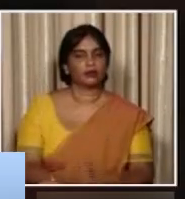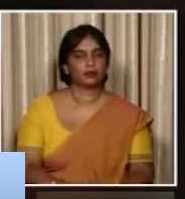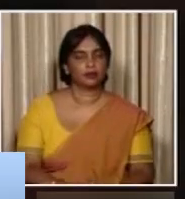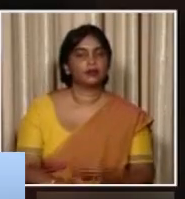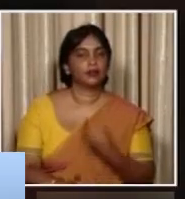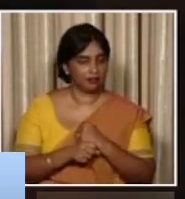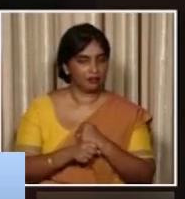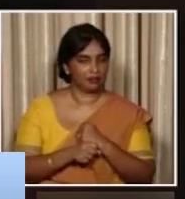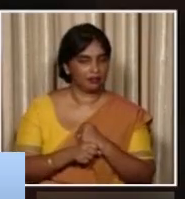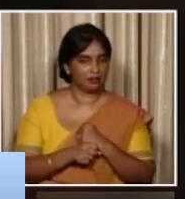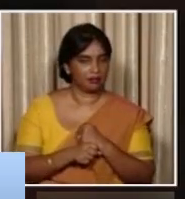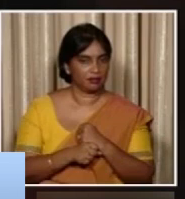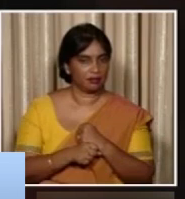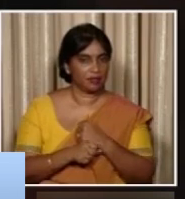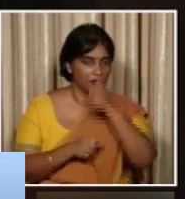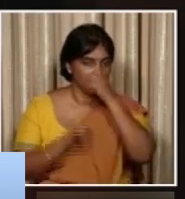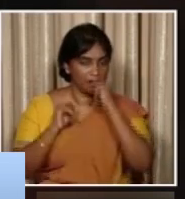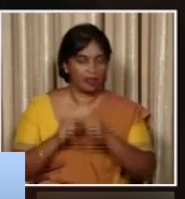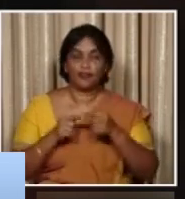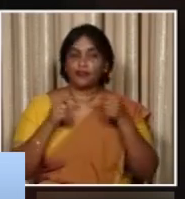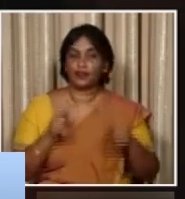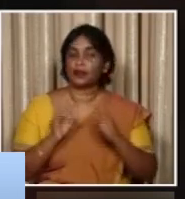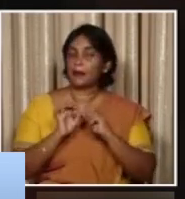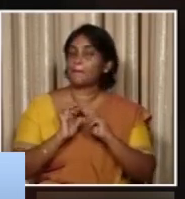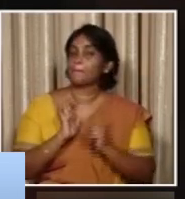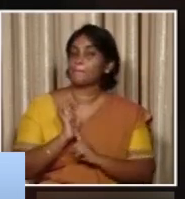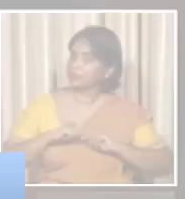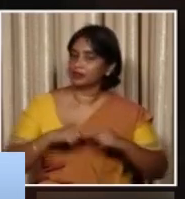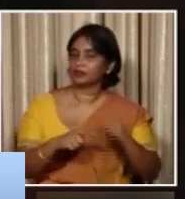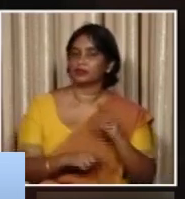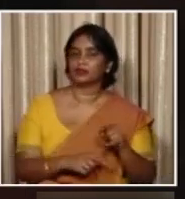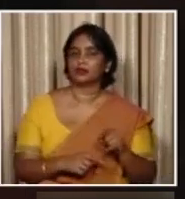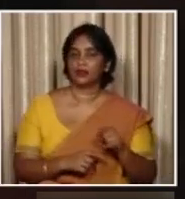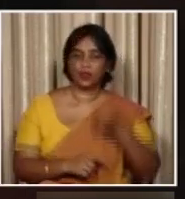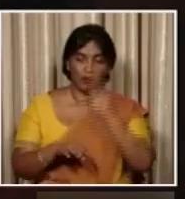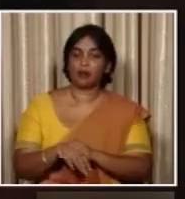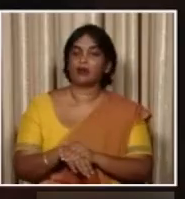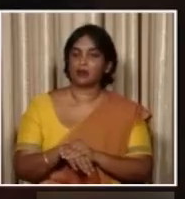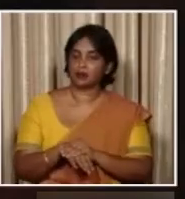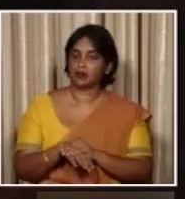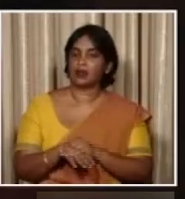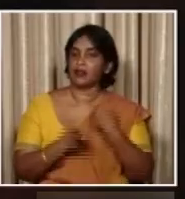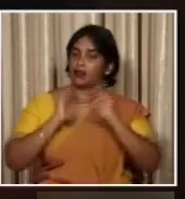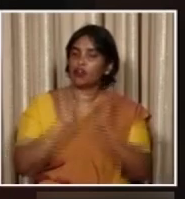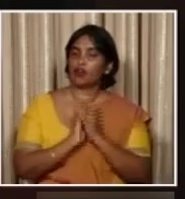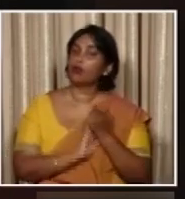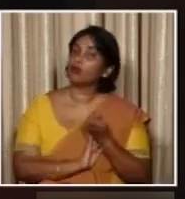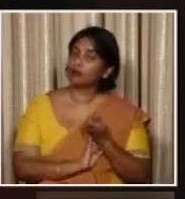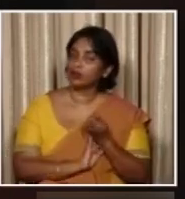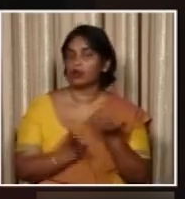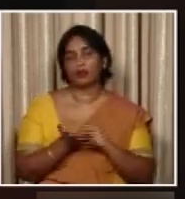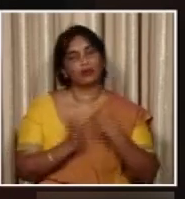කියනවා අපේ ආණ්ඩුවේ යටතේ මේ දූෂණ විරෝධී පනත් කෙටුම්පත ක්‍රියාත්මක කරන්නත්, හොරකම් කරපු දේපල හා මුදල්